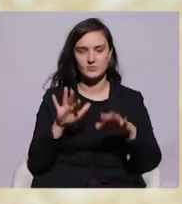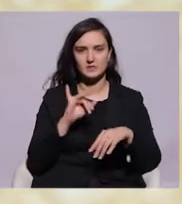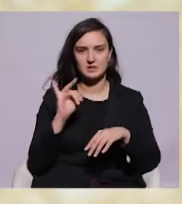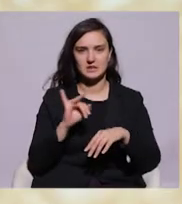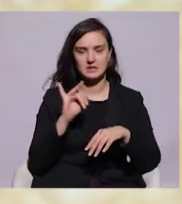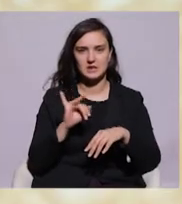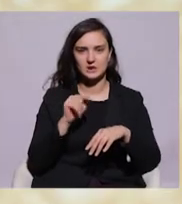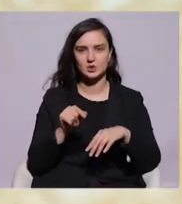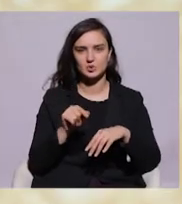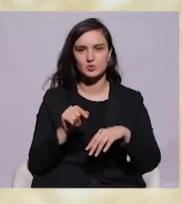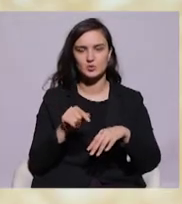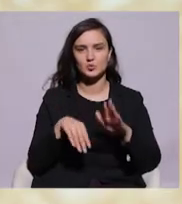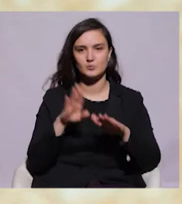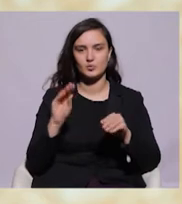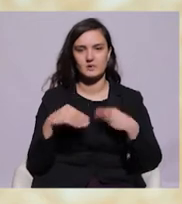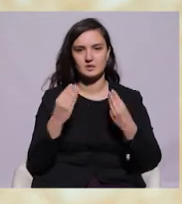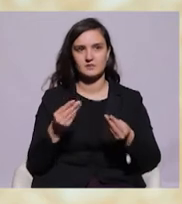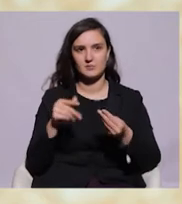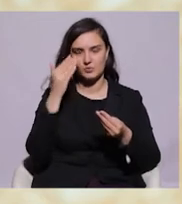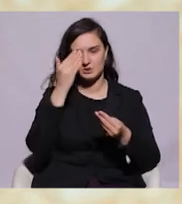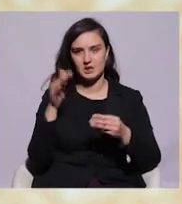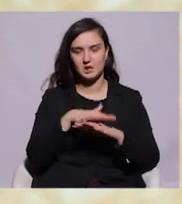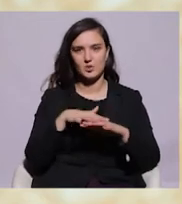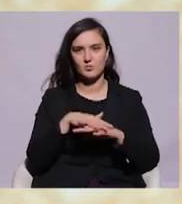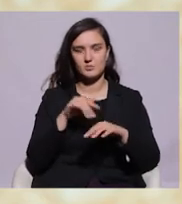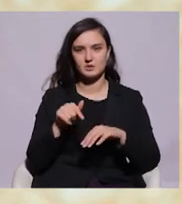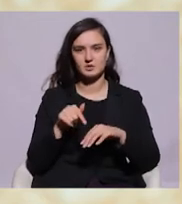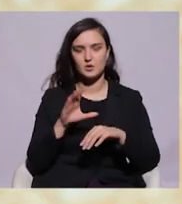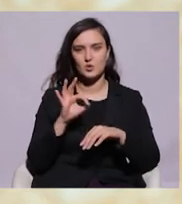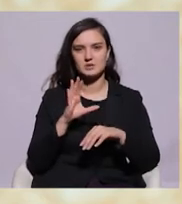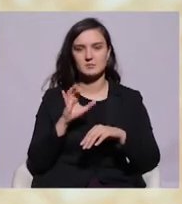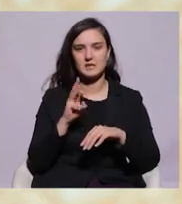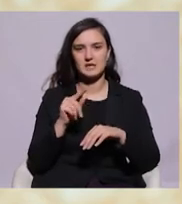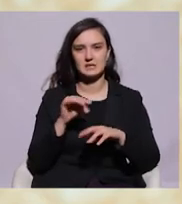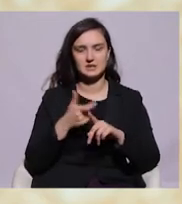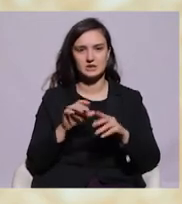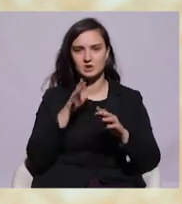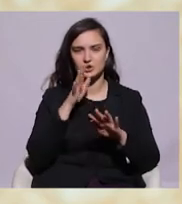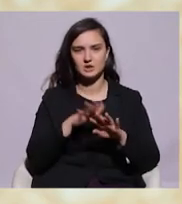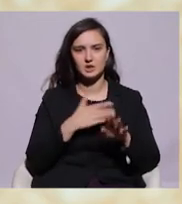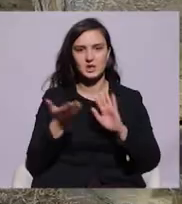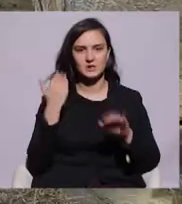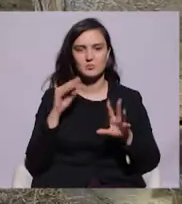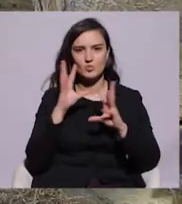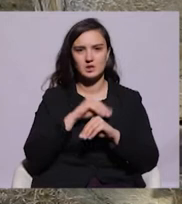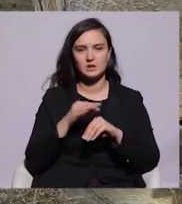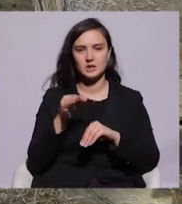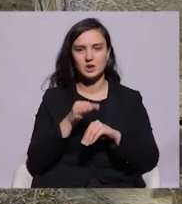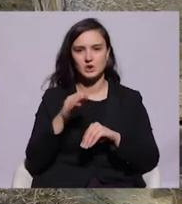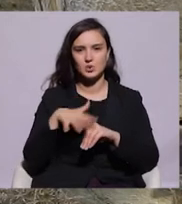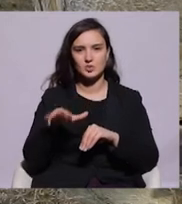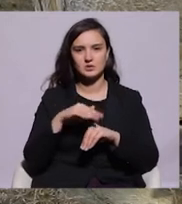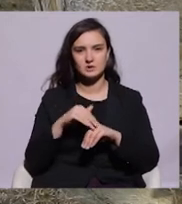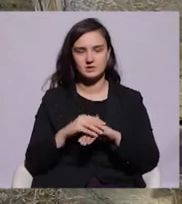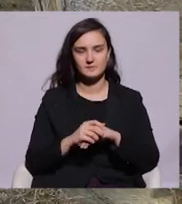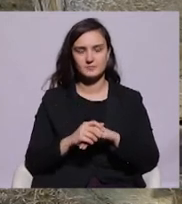უკვე საინტერესოობას სცენს აქაურ მოსახლეობას. ოსმალეთმა ძალიან დიდი ხანი მოახერხა ამ